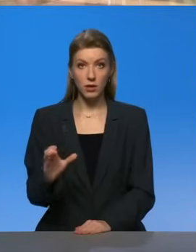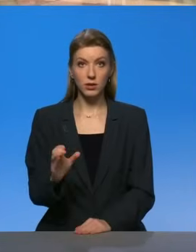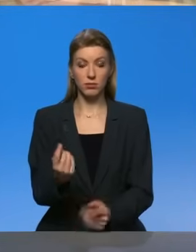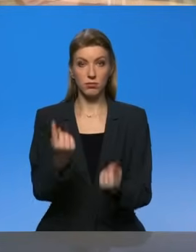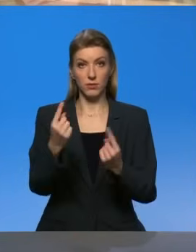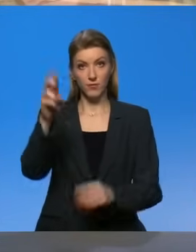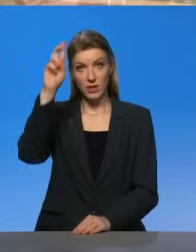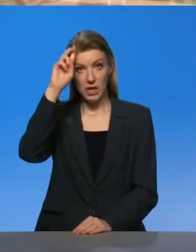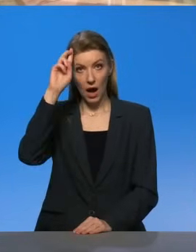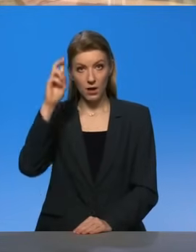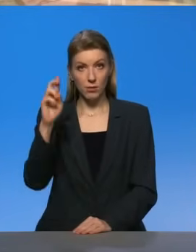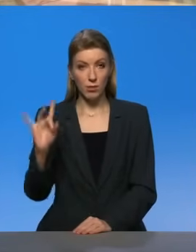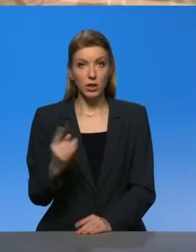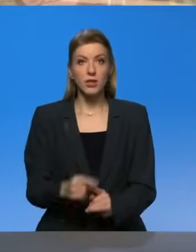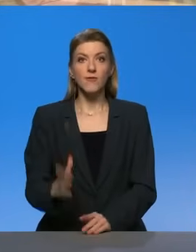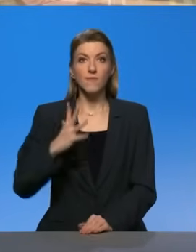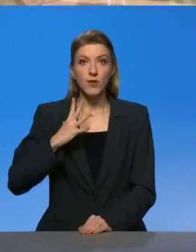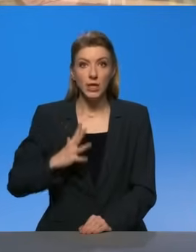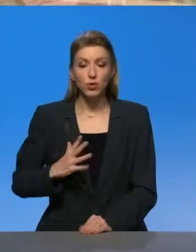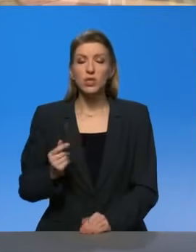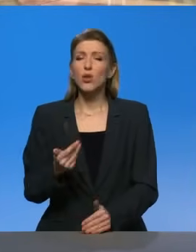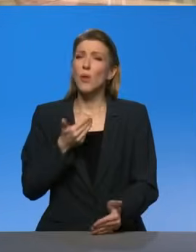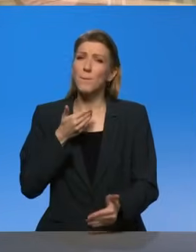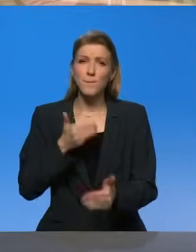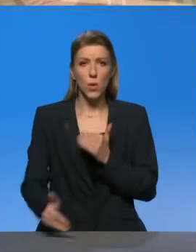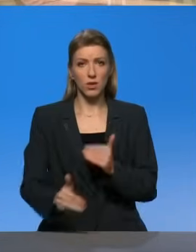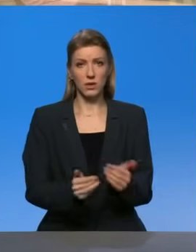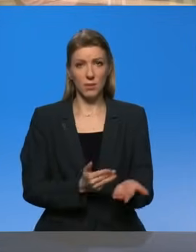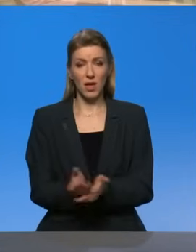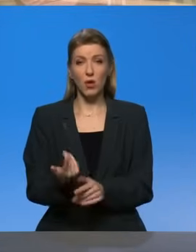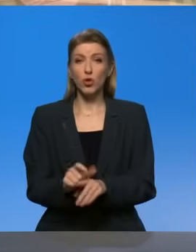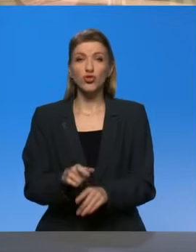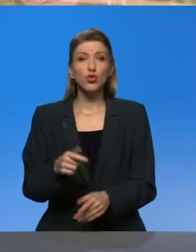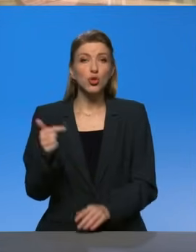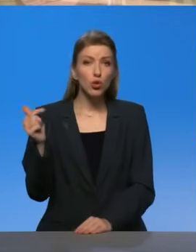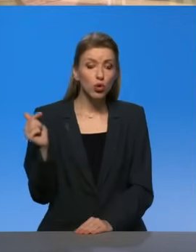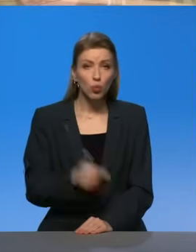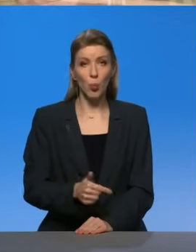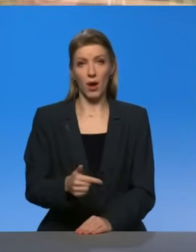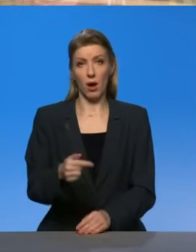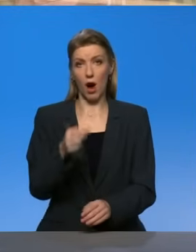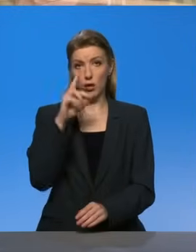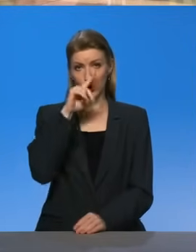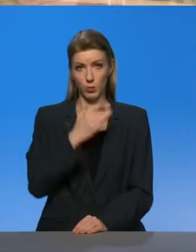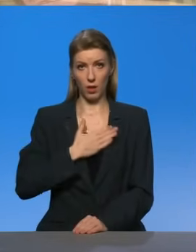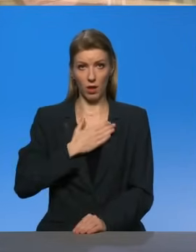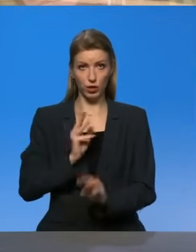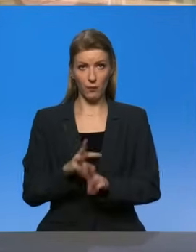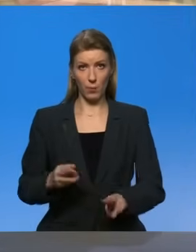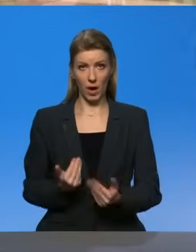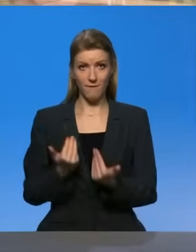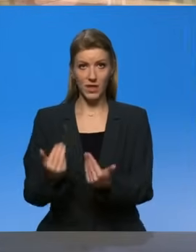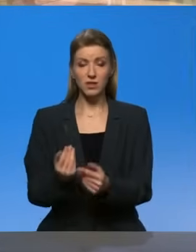это вынужденная мера, запоздалая мера. Это грубая и крупная ошибка нашего правительства. Потому что ни одна